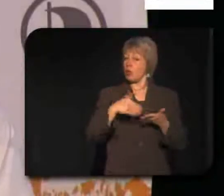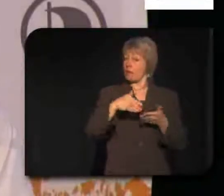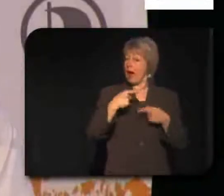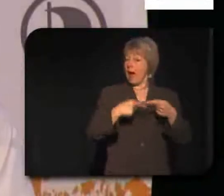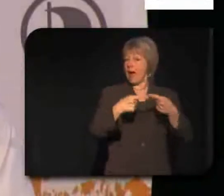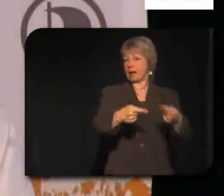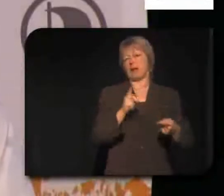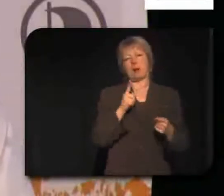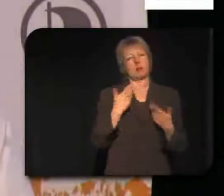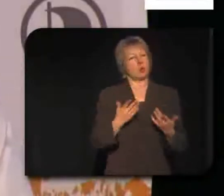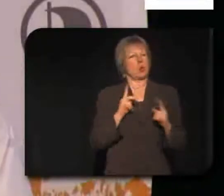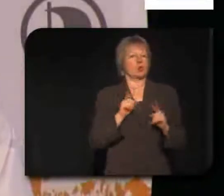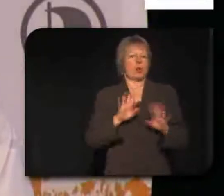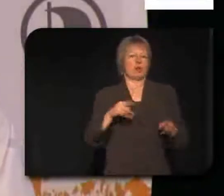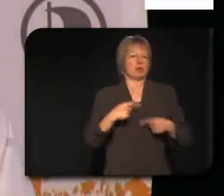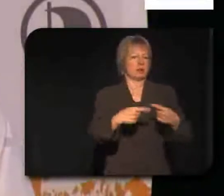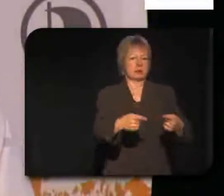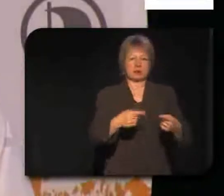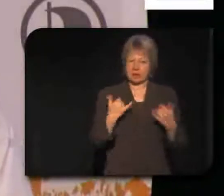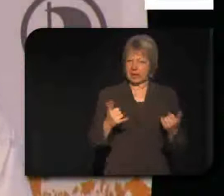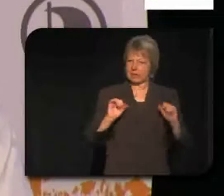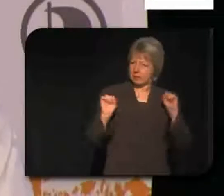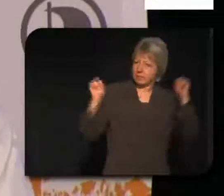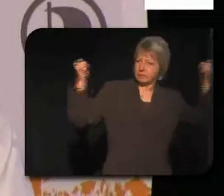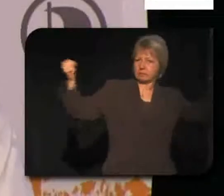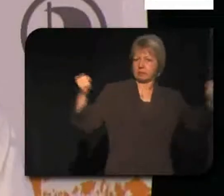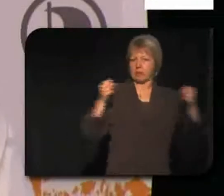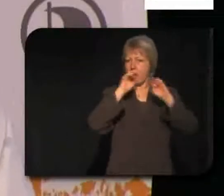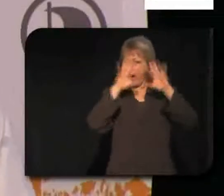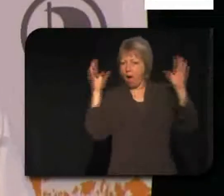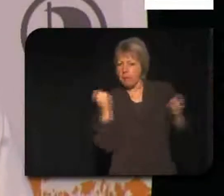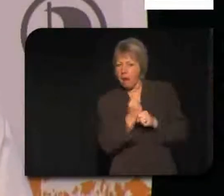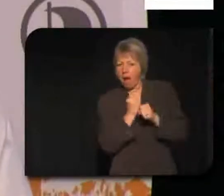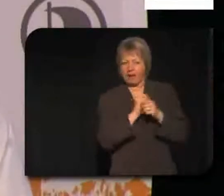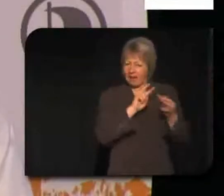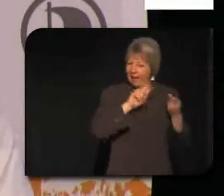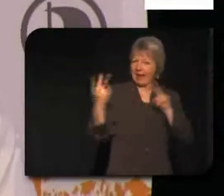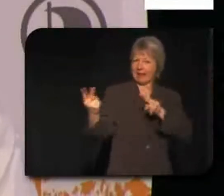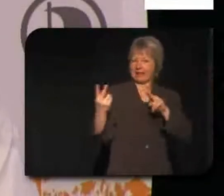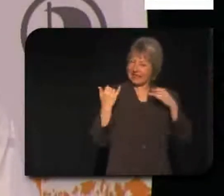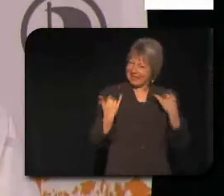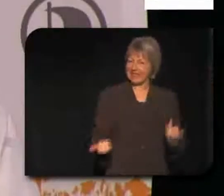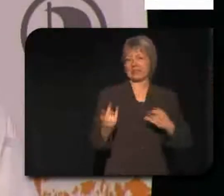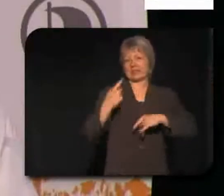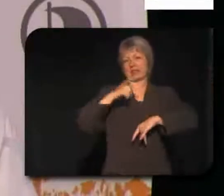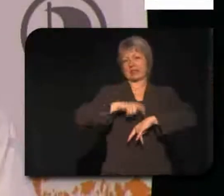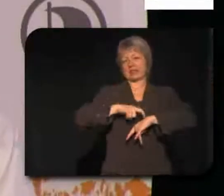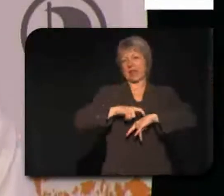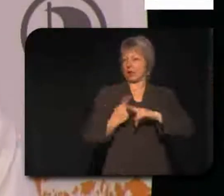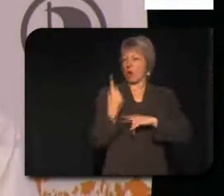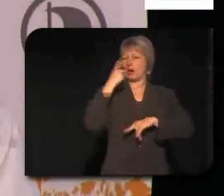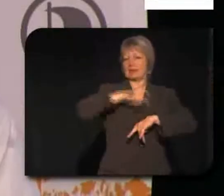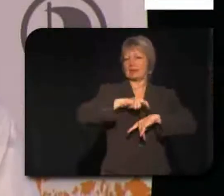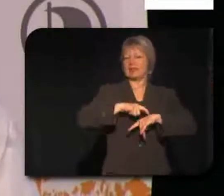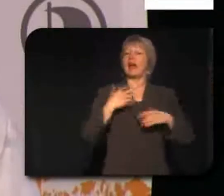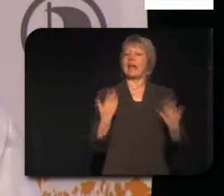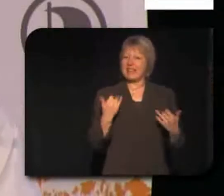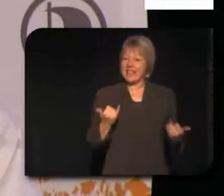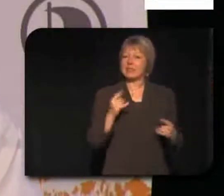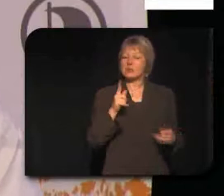es nicht tun aufbrechen klar machen ändern es ist jetzt an der Zeit Spaß zu haben